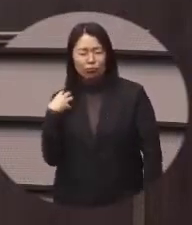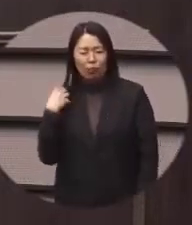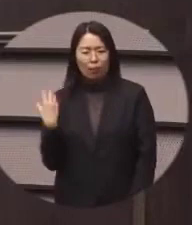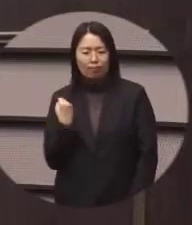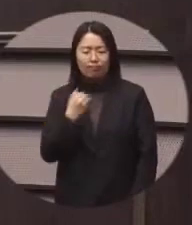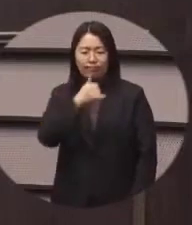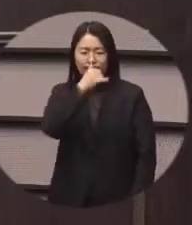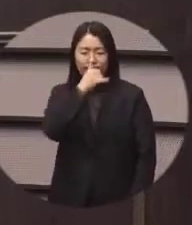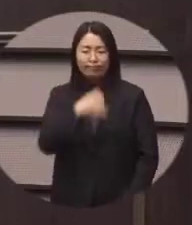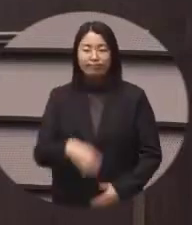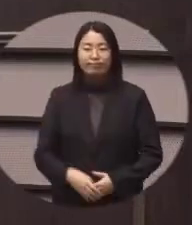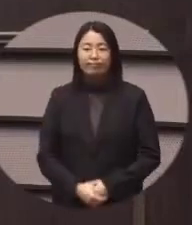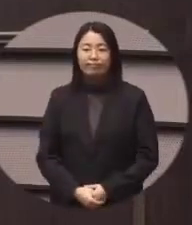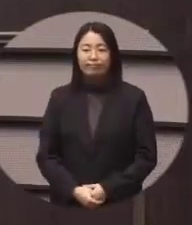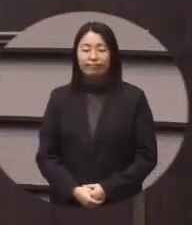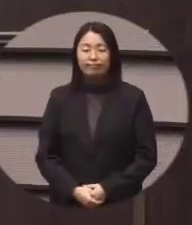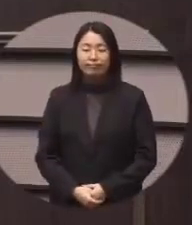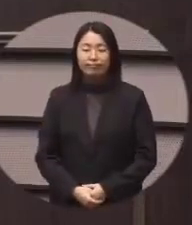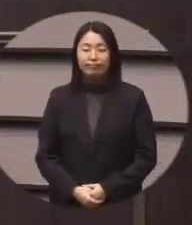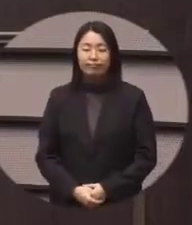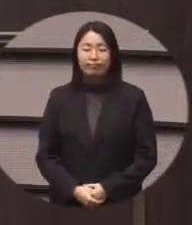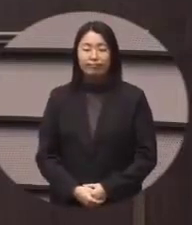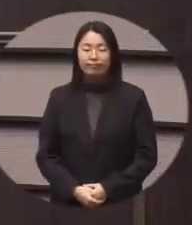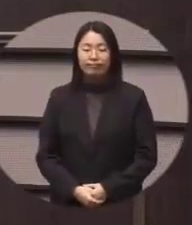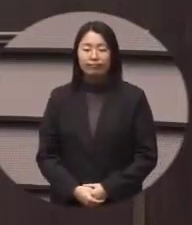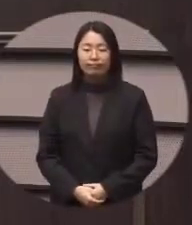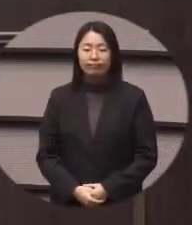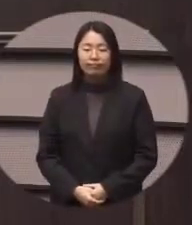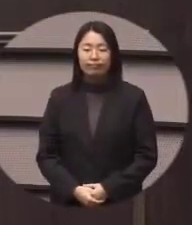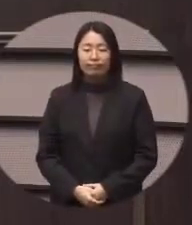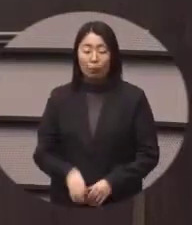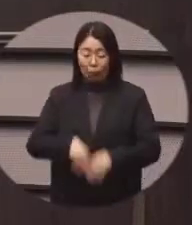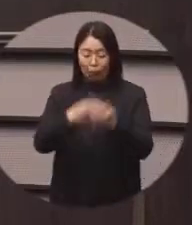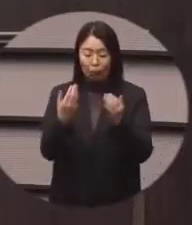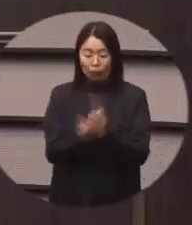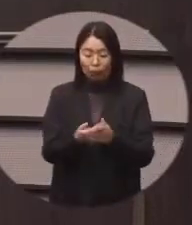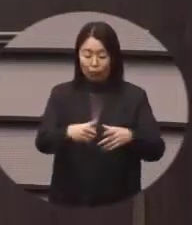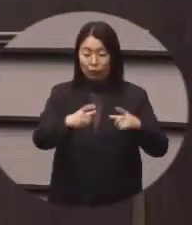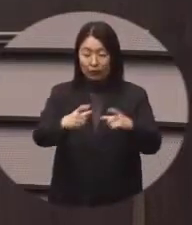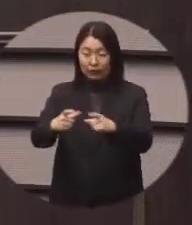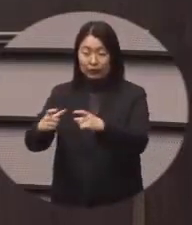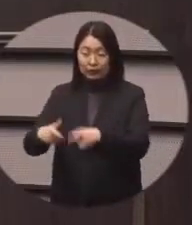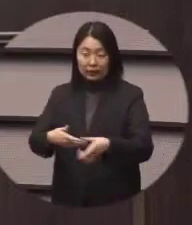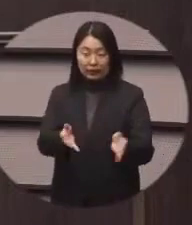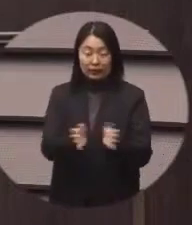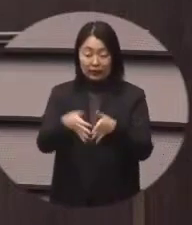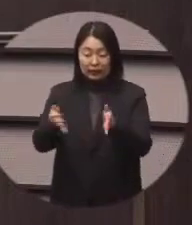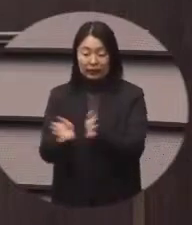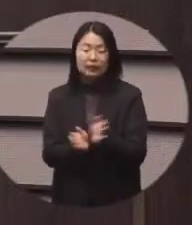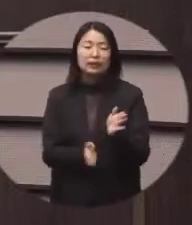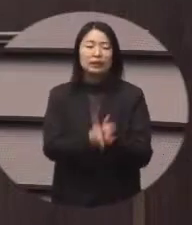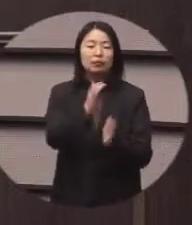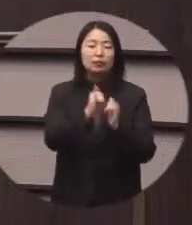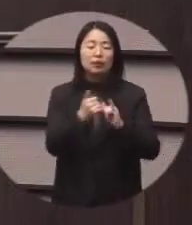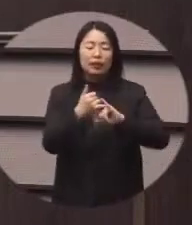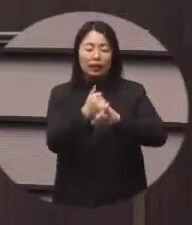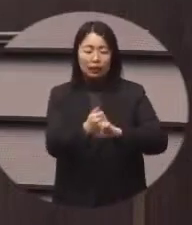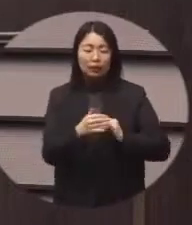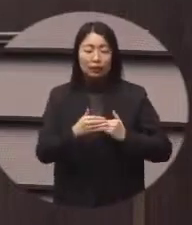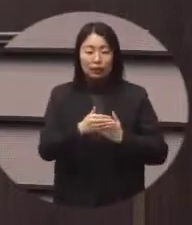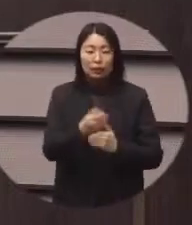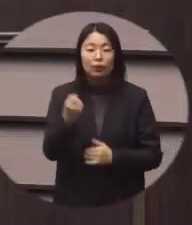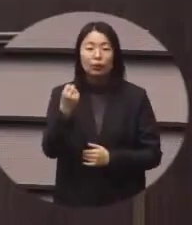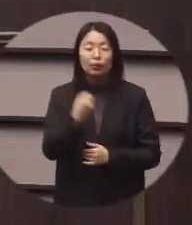됩니다. 비상한 각오로 모든 부서가 민생안정과 시민과의 약속 이행,